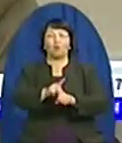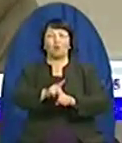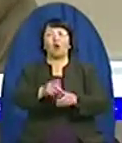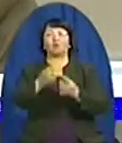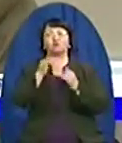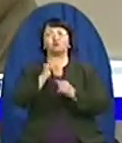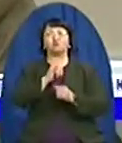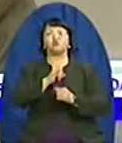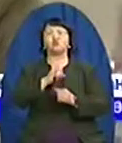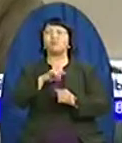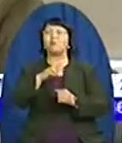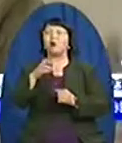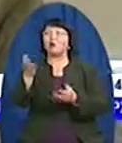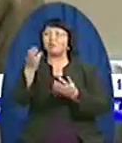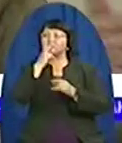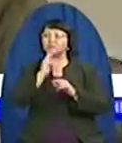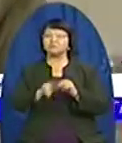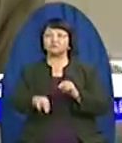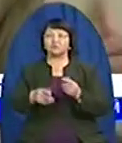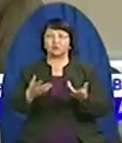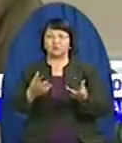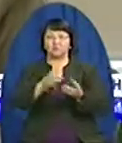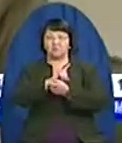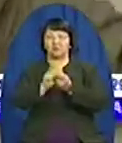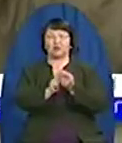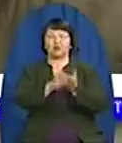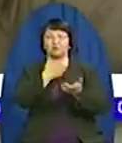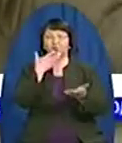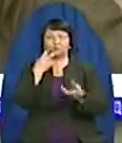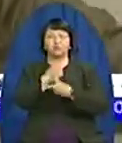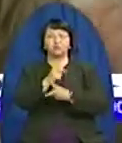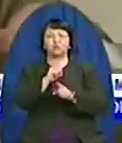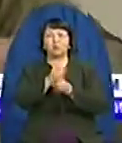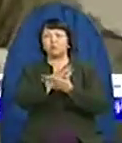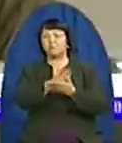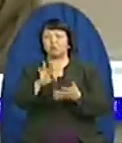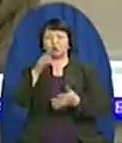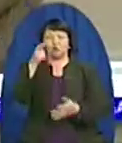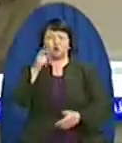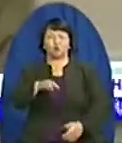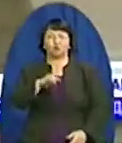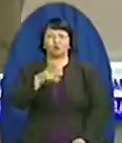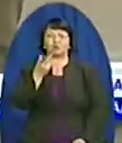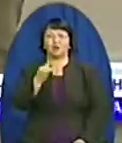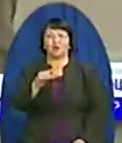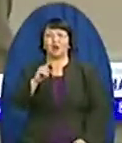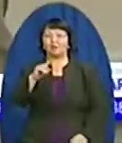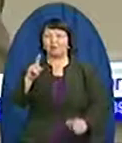гэж. Манайд бол энд бол маргаан байхгүй. Тусгай хамгаалалттай газрын хил хязгаар руу орохоор